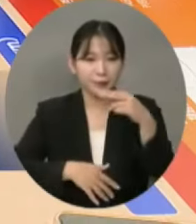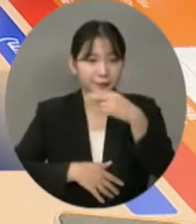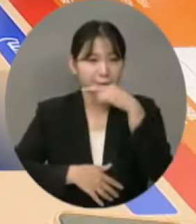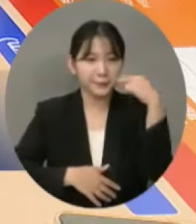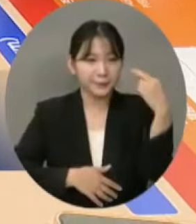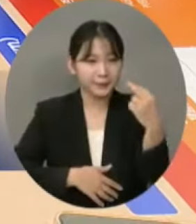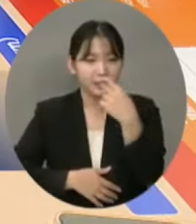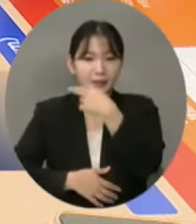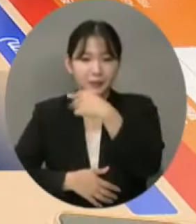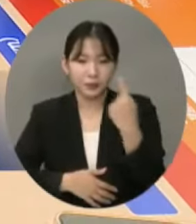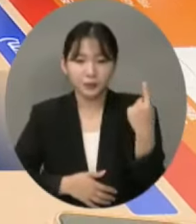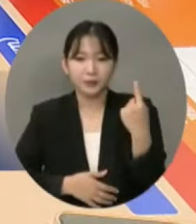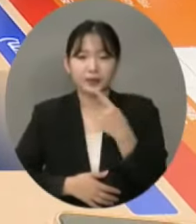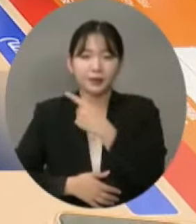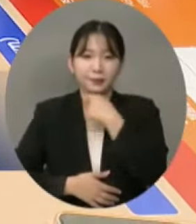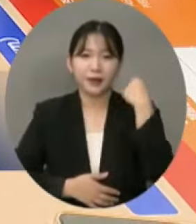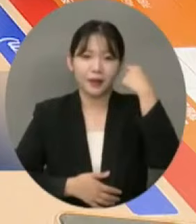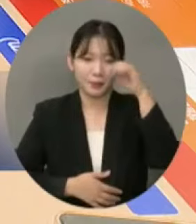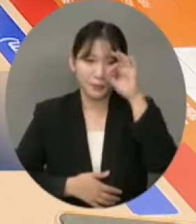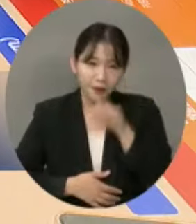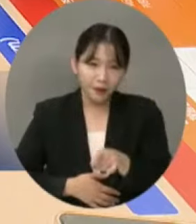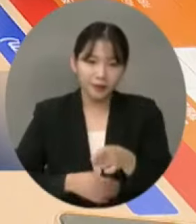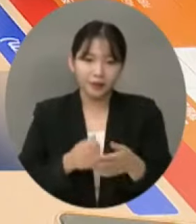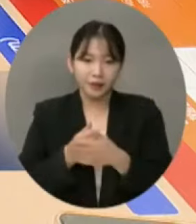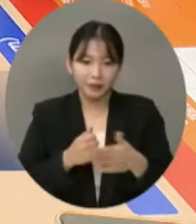맡아도 맛있어 보이더라고요. 그래서